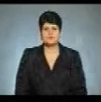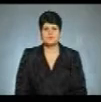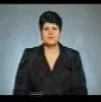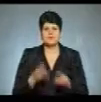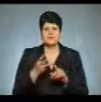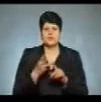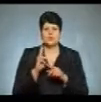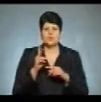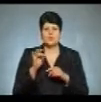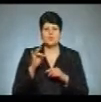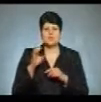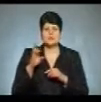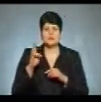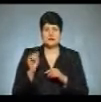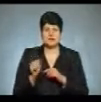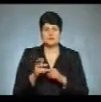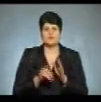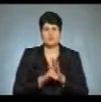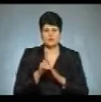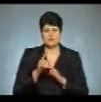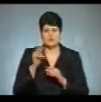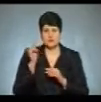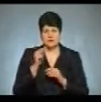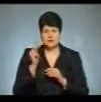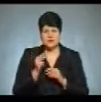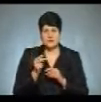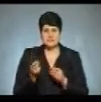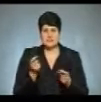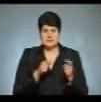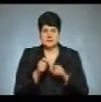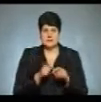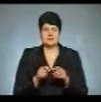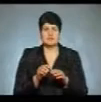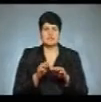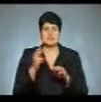Третьокурсник Денис Луковицький від початку навчання у вузі сплів 7 сіток.